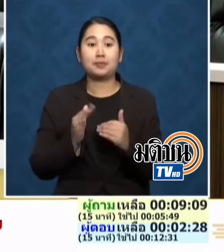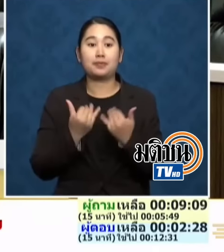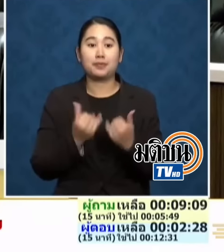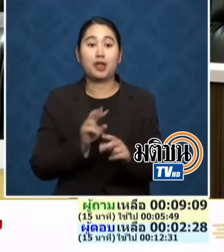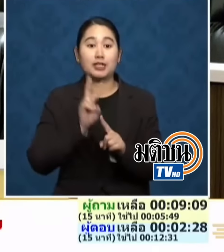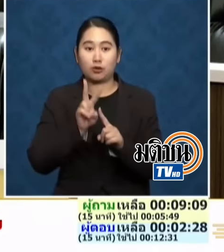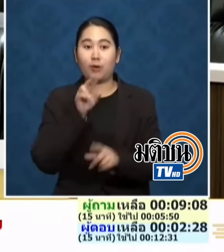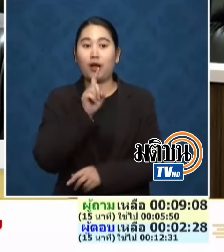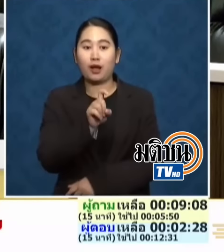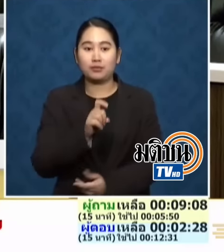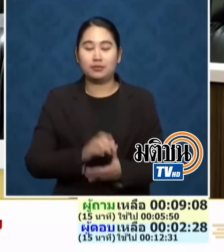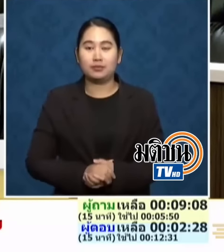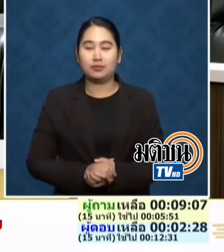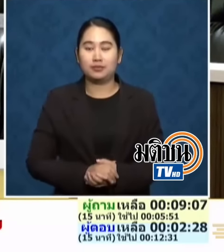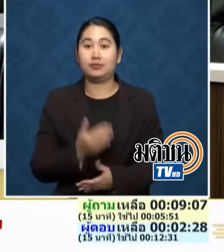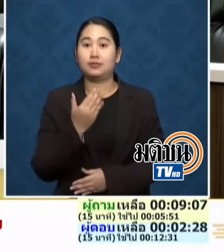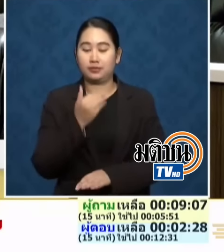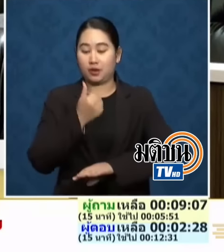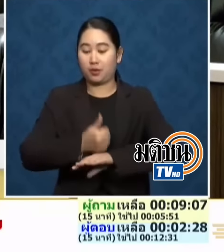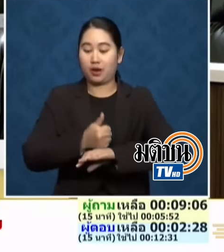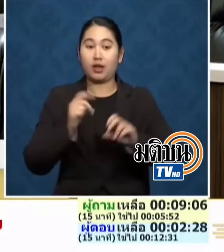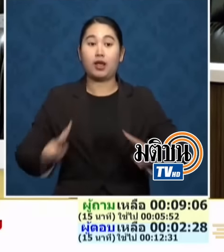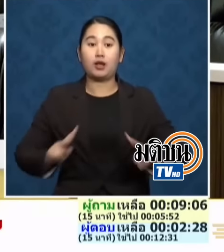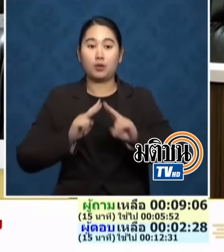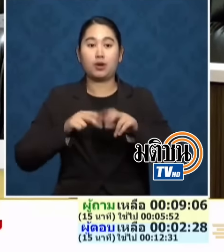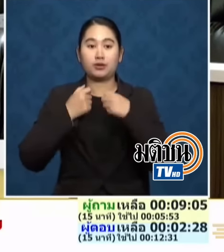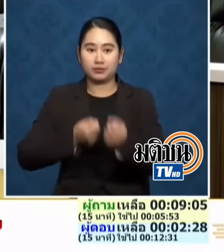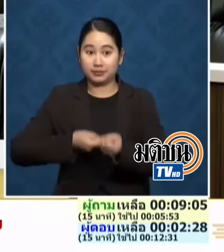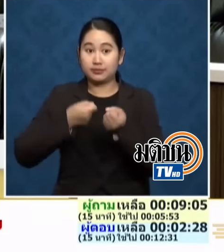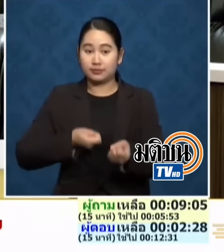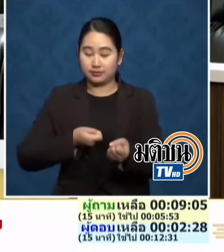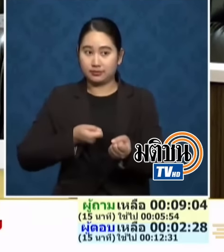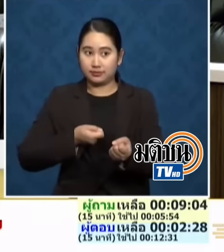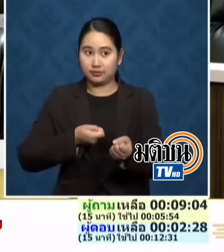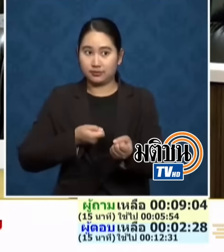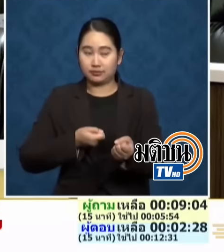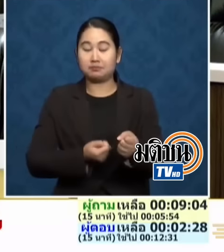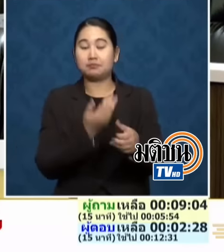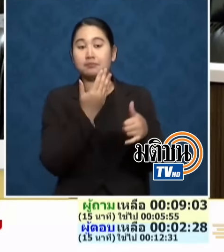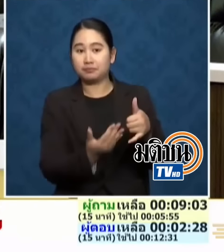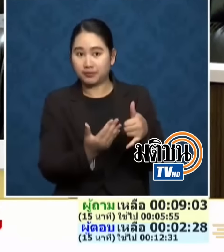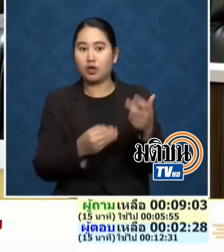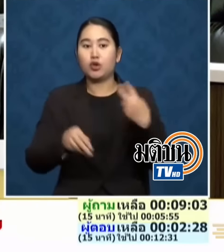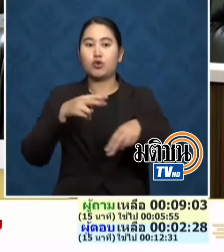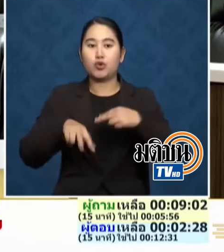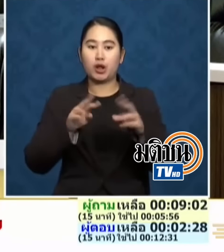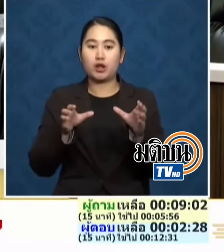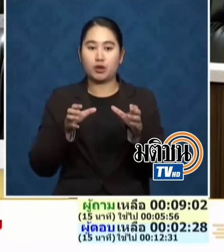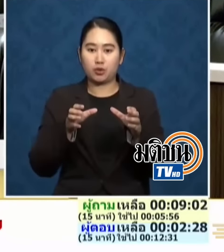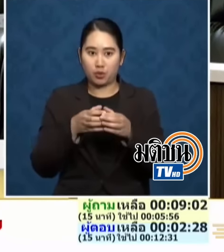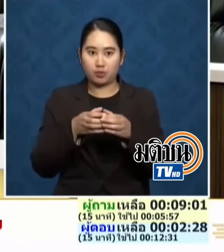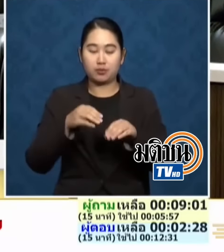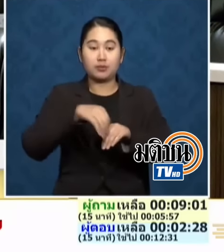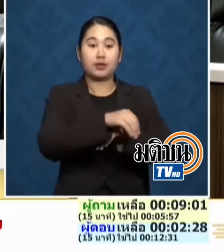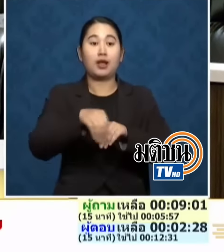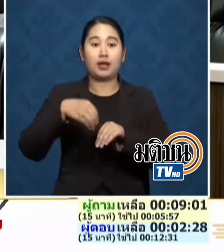องในฐาณะที่ท่านเป็ร้ miscon frightened วาการารารจรวงกระเศรษและสะหาก้อนกล Blizzardนสำนังานปิธิรูปที่ดินเพื่อก